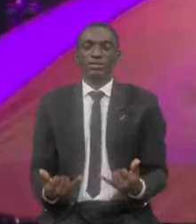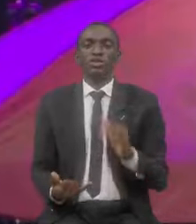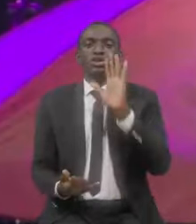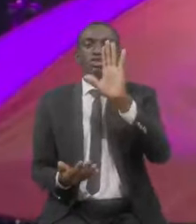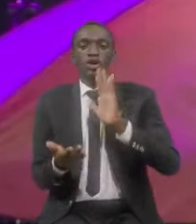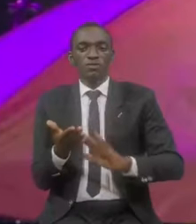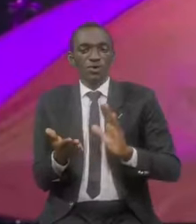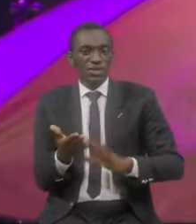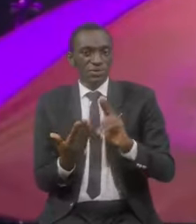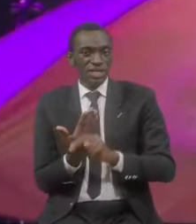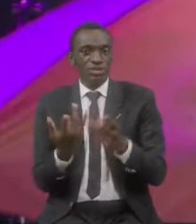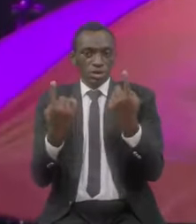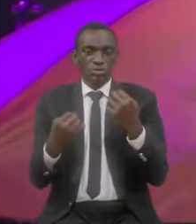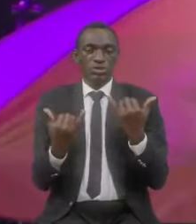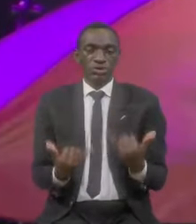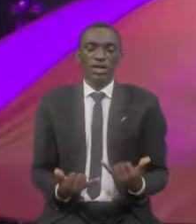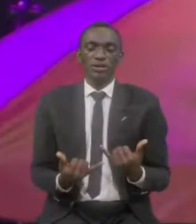Votre pardon vient ce soir.